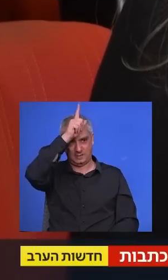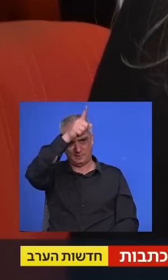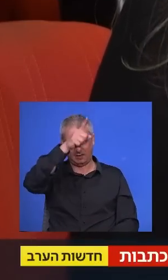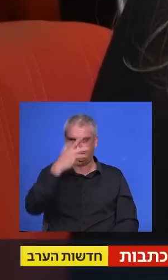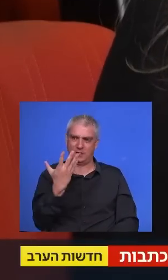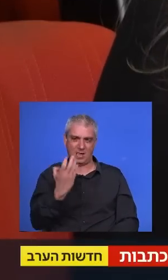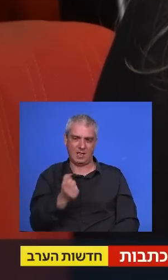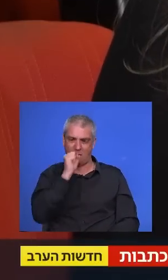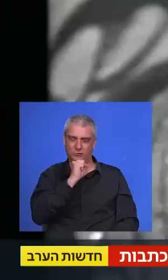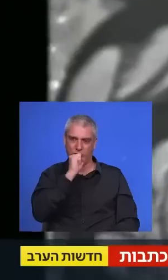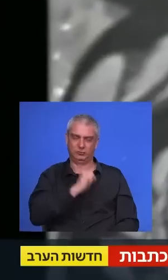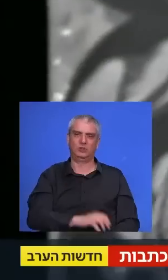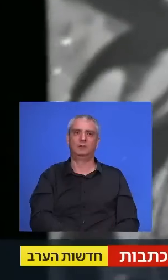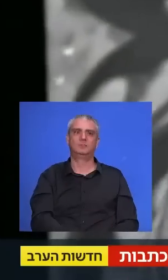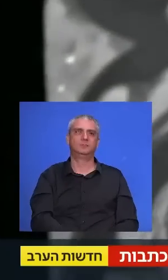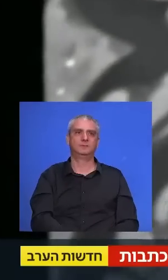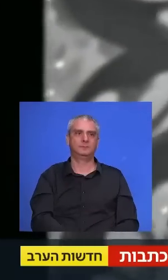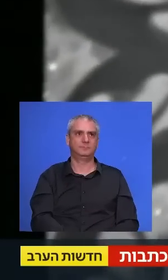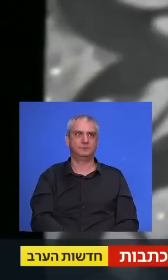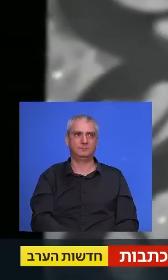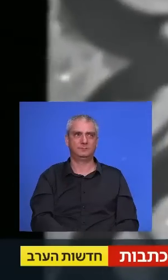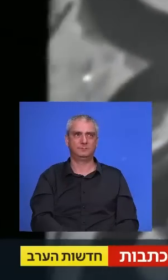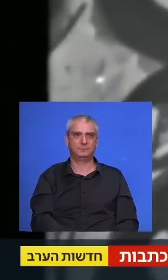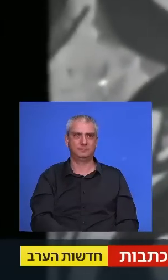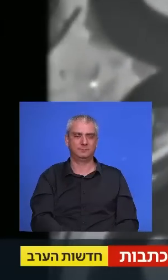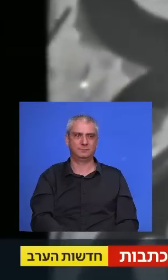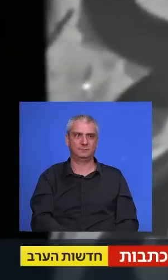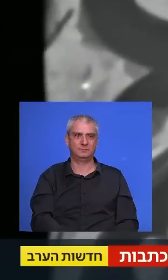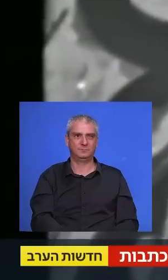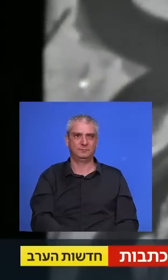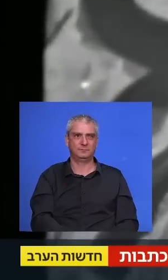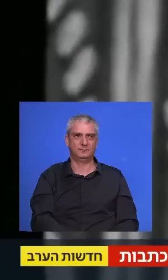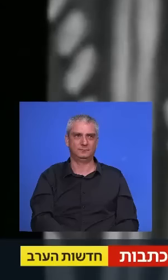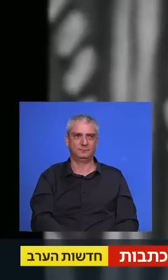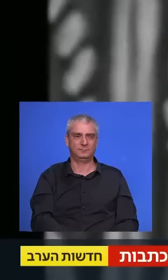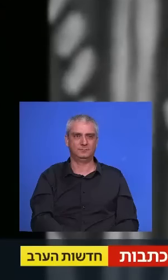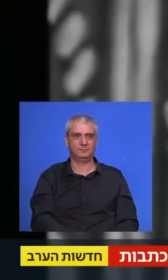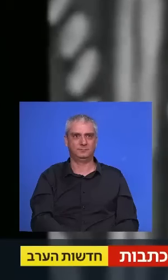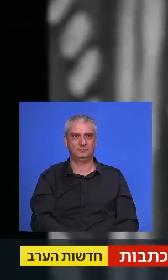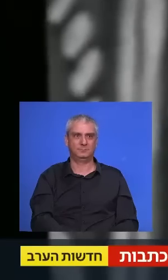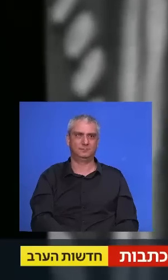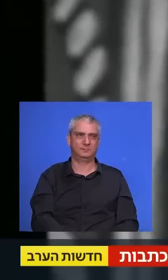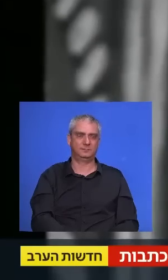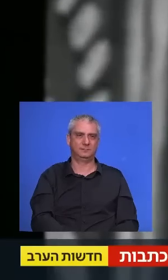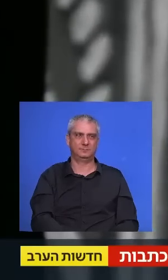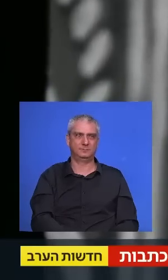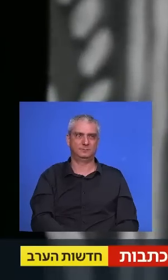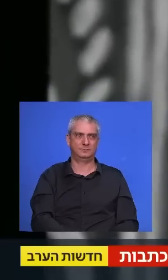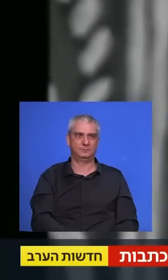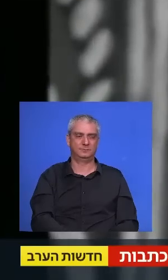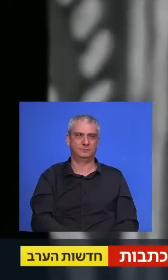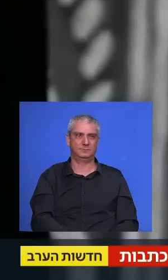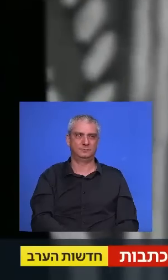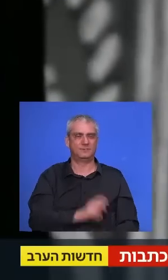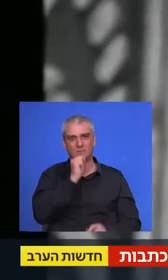בגרמניה בהקלטות. אמס גט בגן הצועה לגול זה צ'אנץ' קלימן כביאנה. דורם שירו אמידן, סיסח עליהם אשת וידה